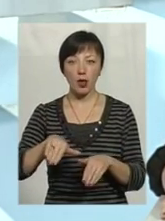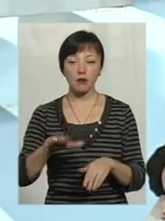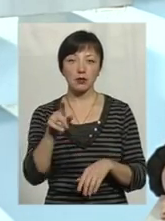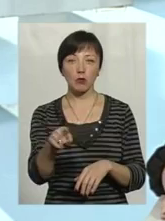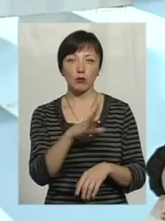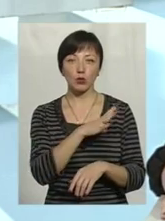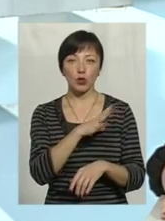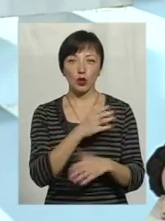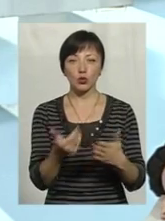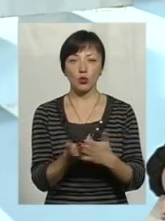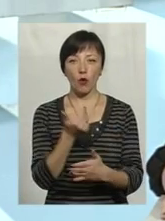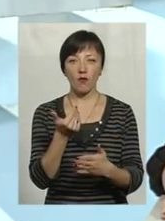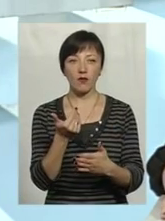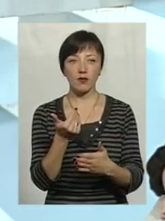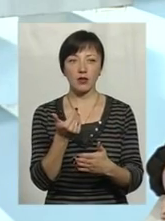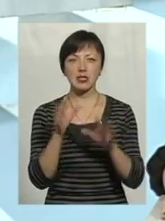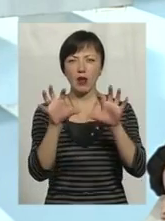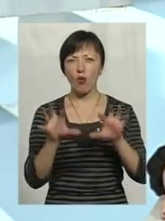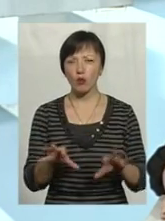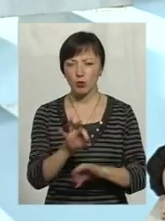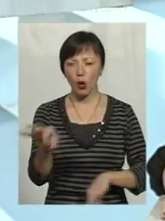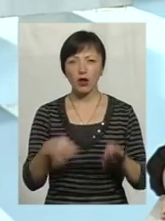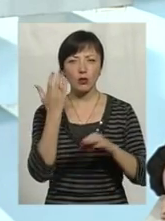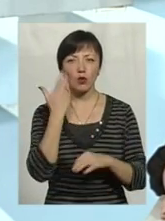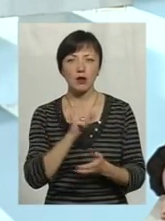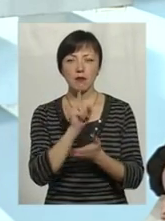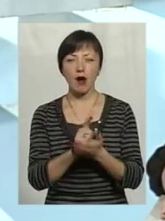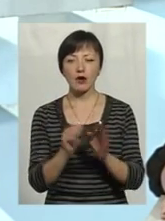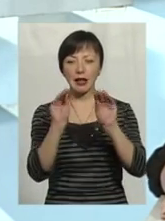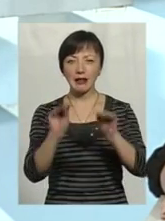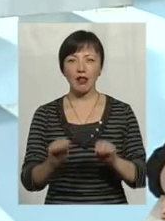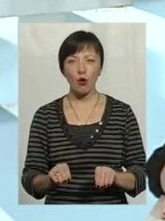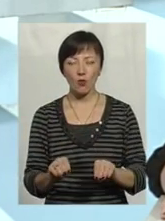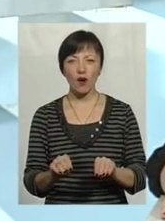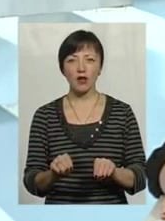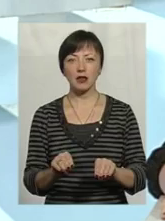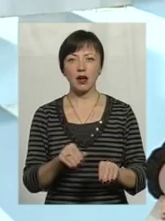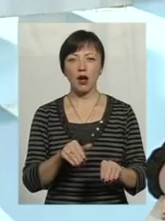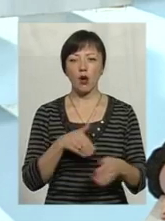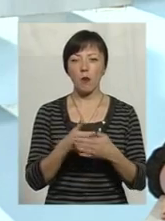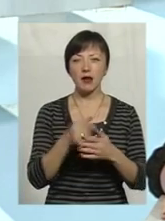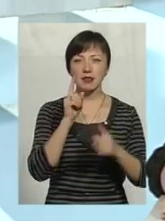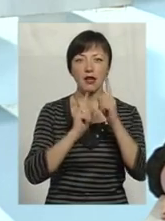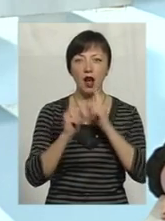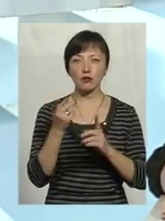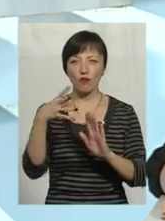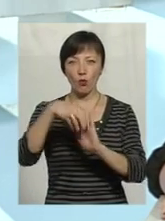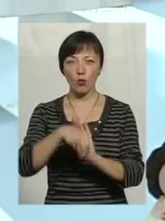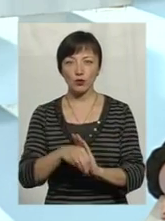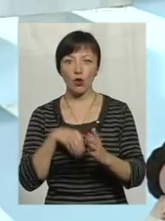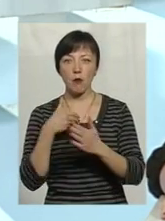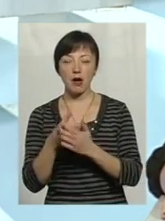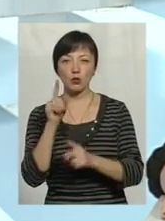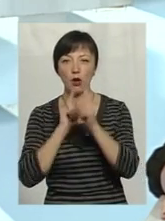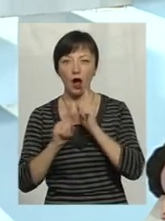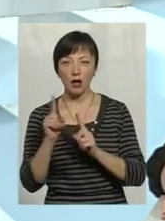були новий альтернативний законопроект, коли мають декларувати громадські ради. Якщо ти входиш в громадську раду